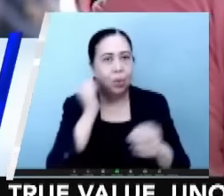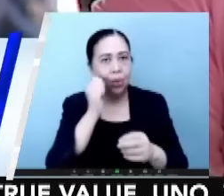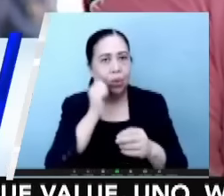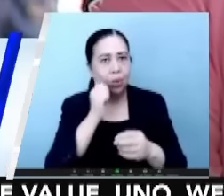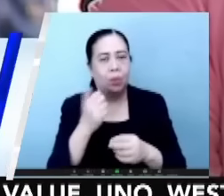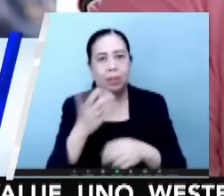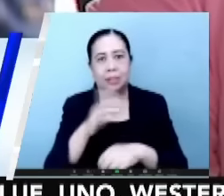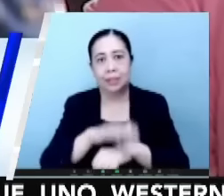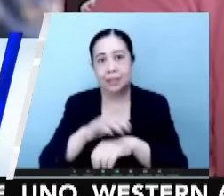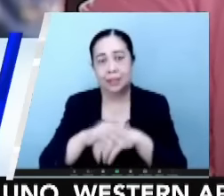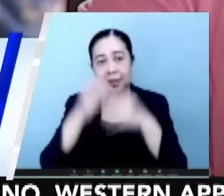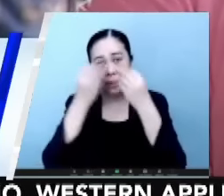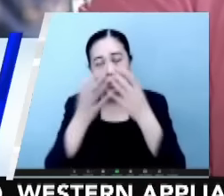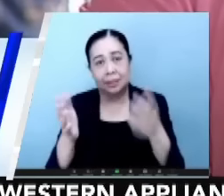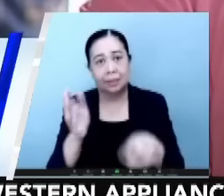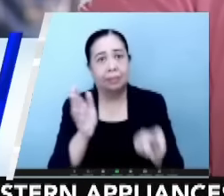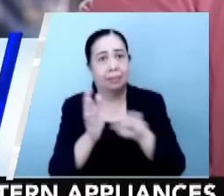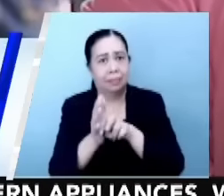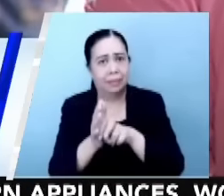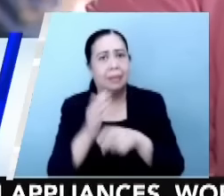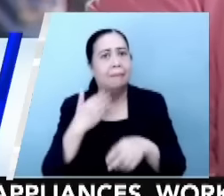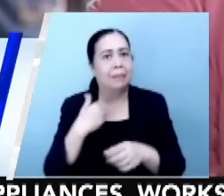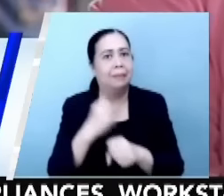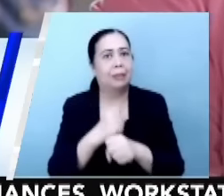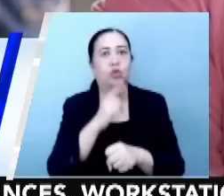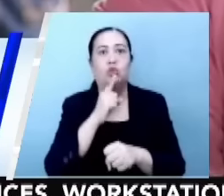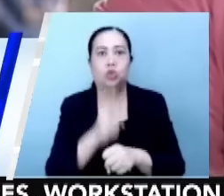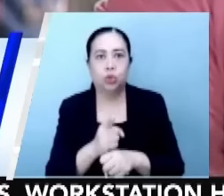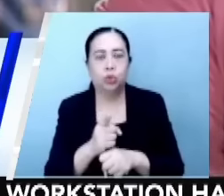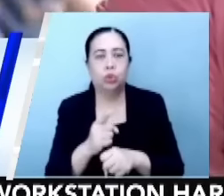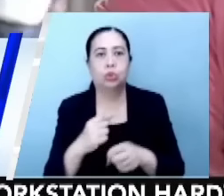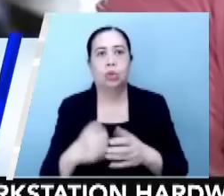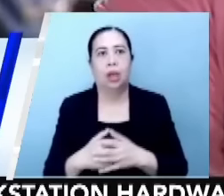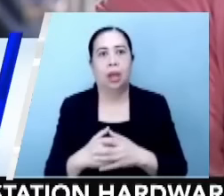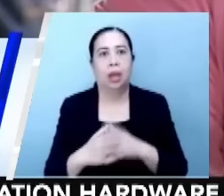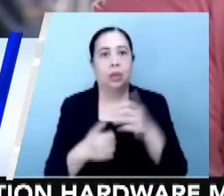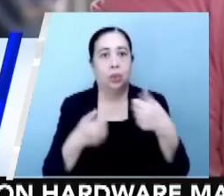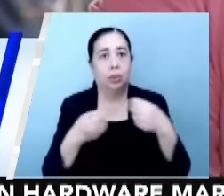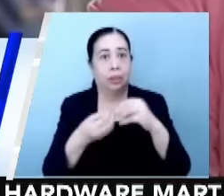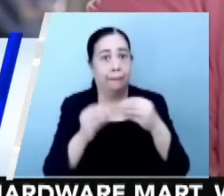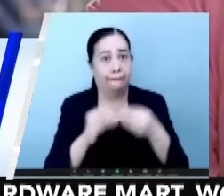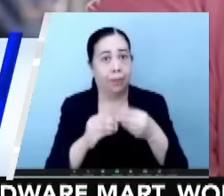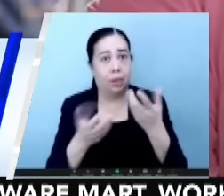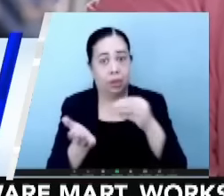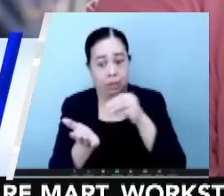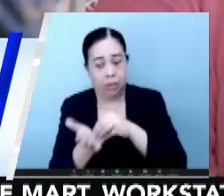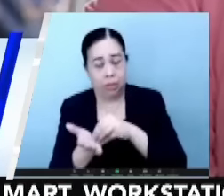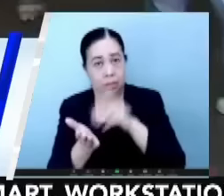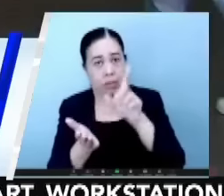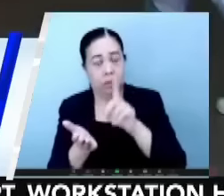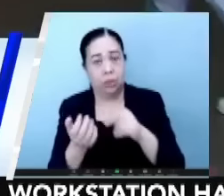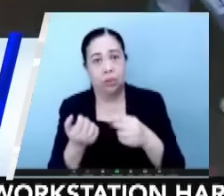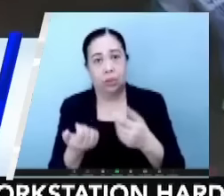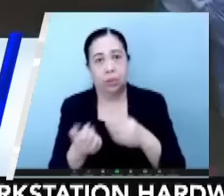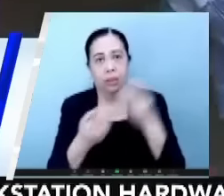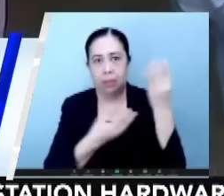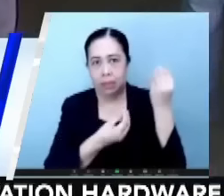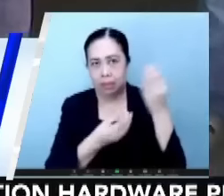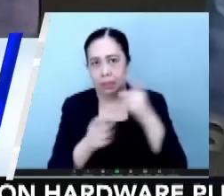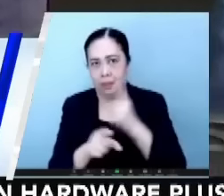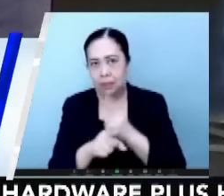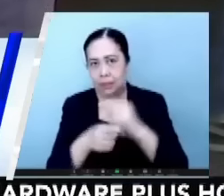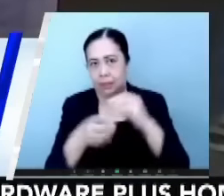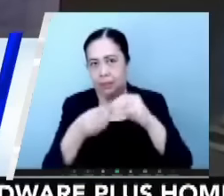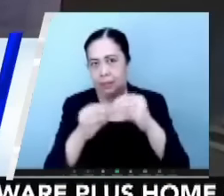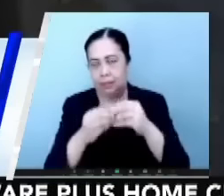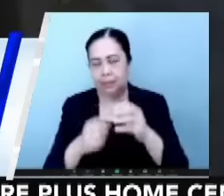din, sa mga pasahero namin na to make sure na yung mobile number po nila na nakaregister sa amin ay updated. Pero